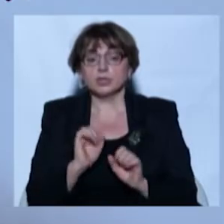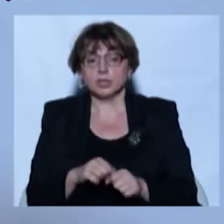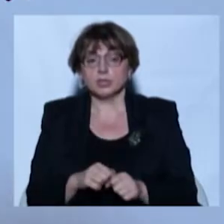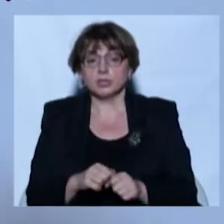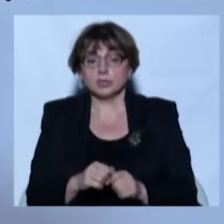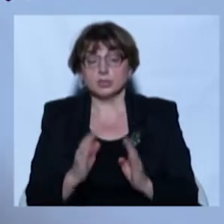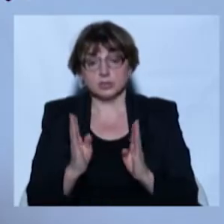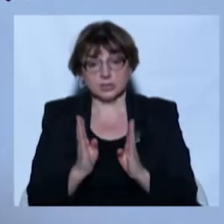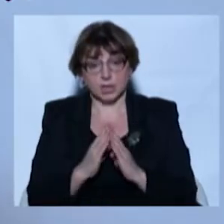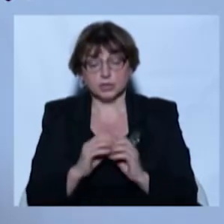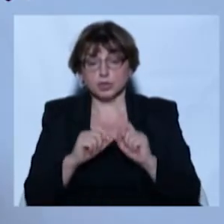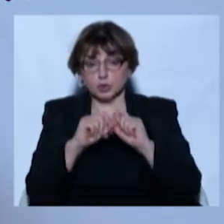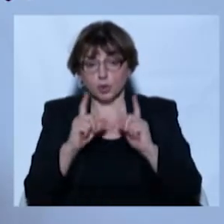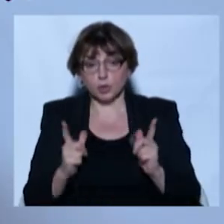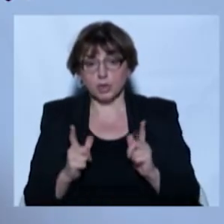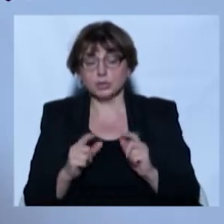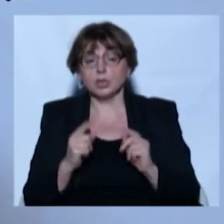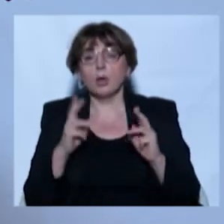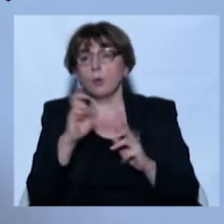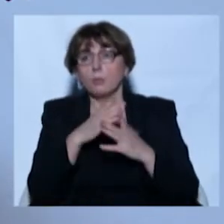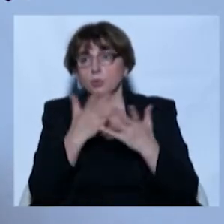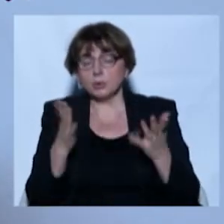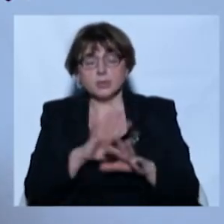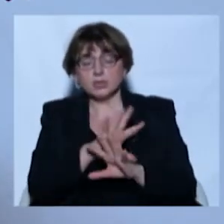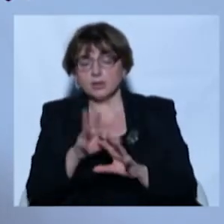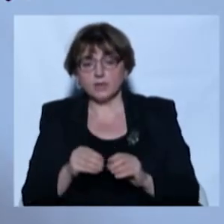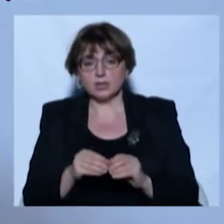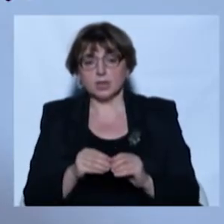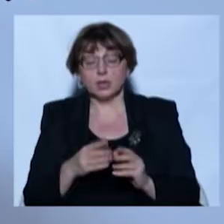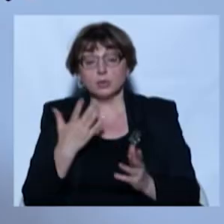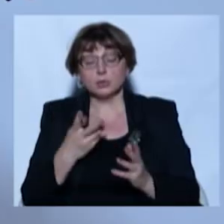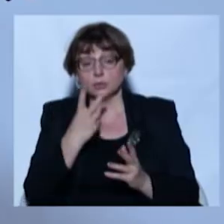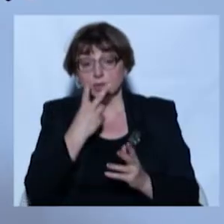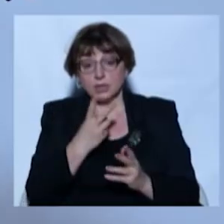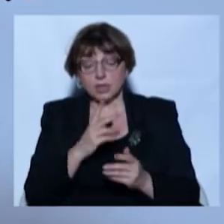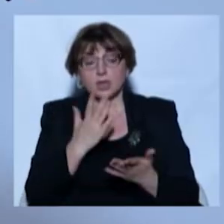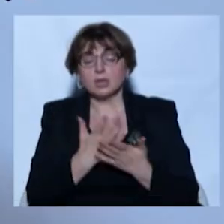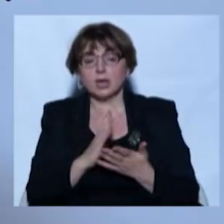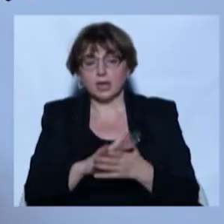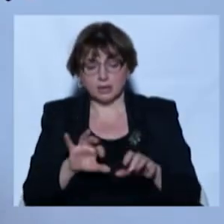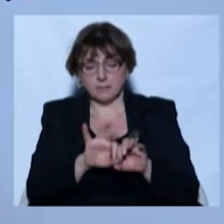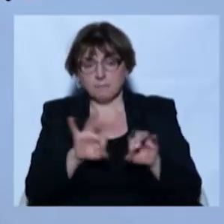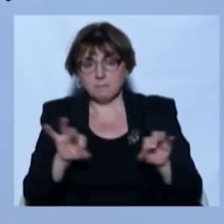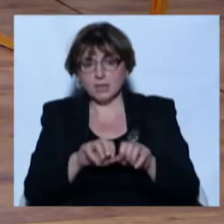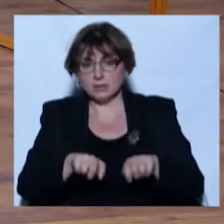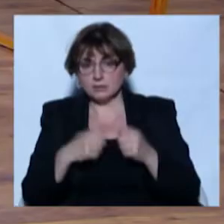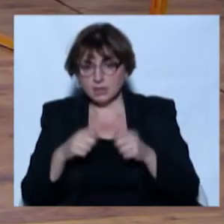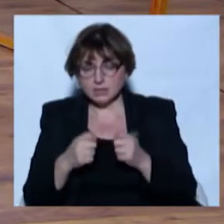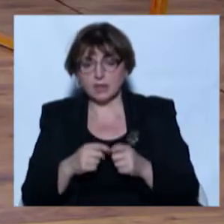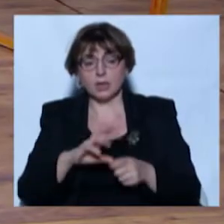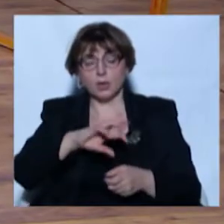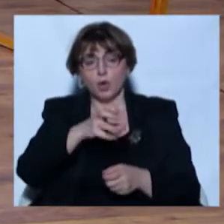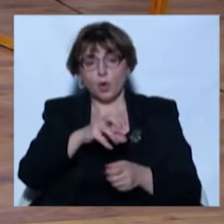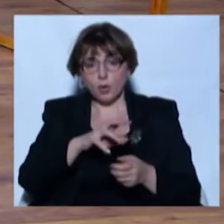შეგიძლიათ სახლშიც, სკოლაშიც, ბუნებაშიც, ყველგან, თუ დაინახავთ დაზიანებულ მილს ან ონკანს,